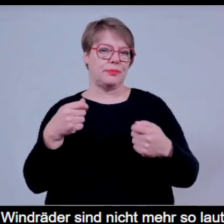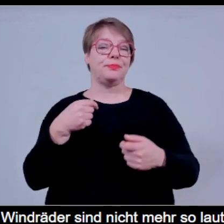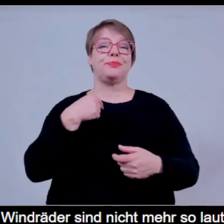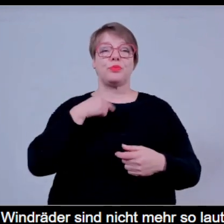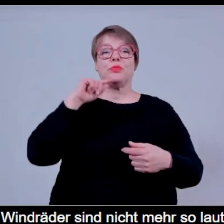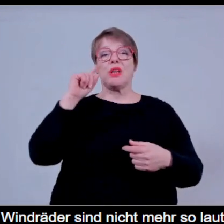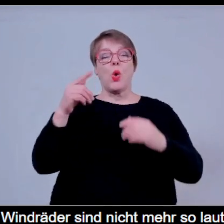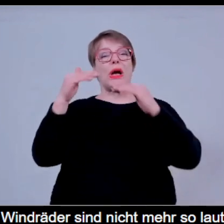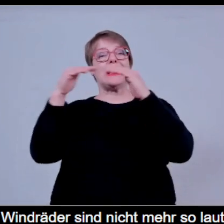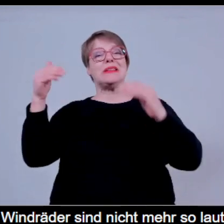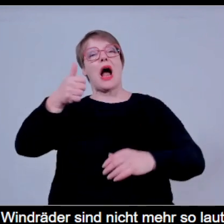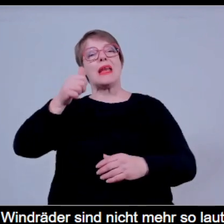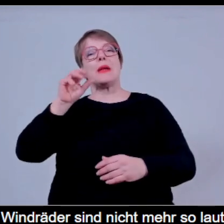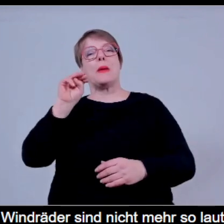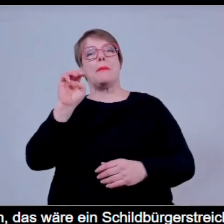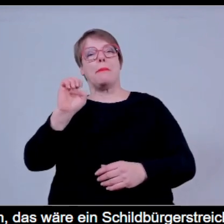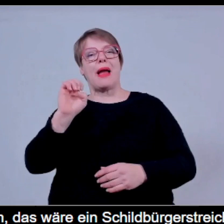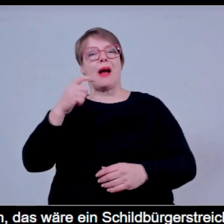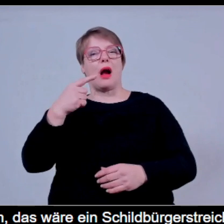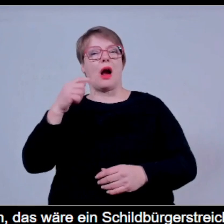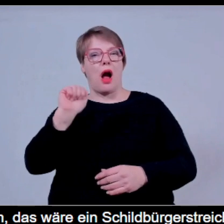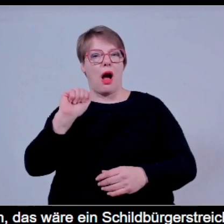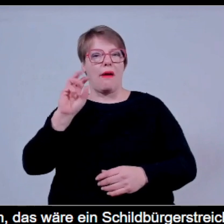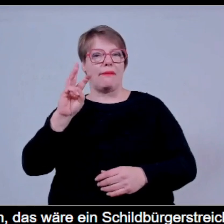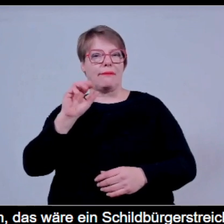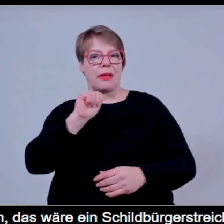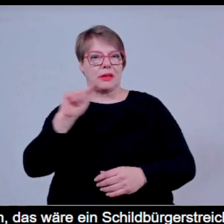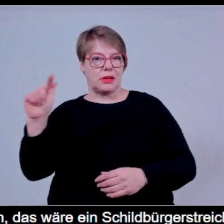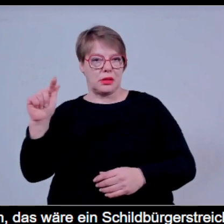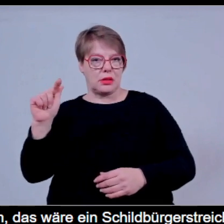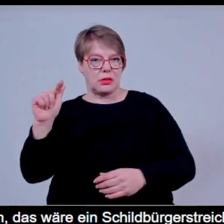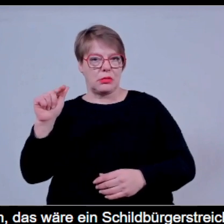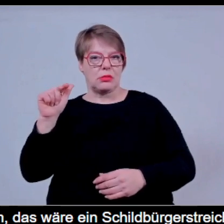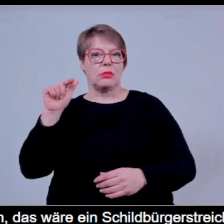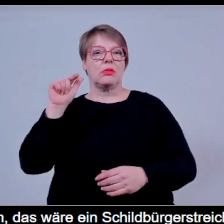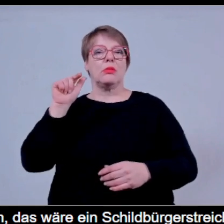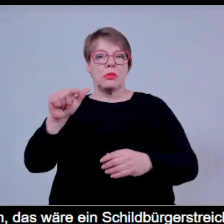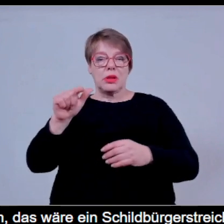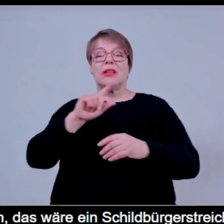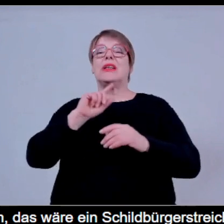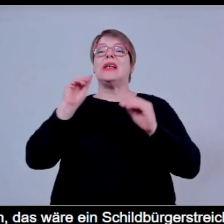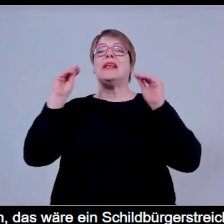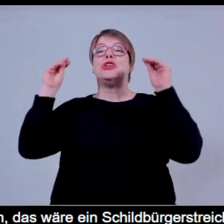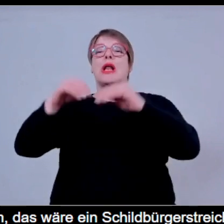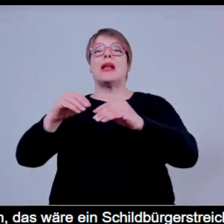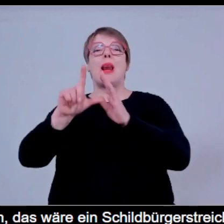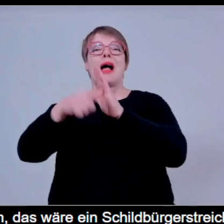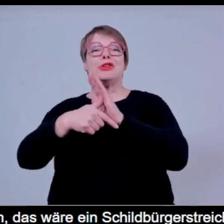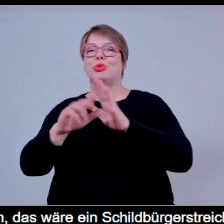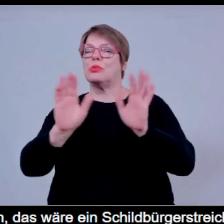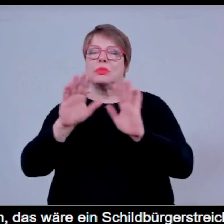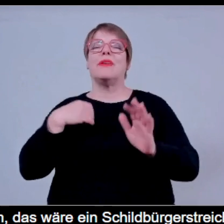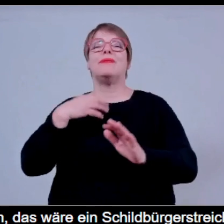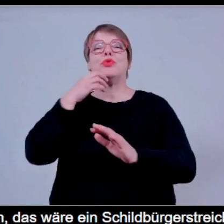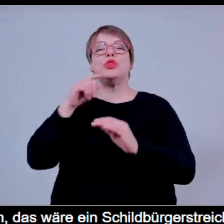Biogasbranche uns wegbricht. Und wir fordern dasselbe eben auch bei Wind und Sonne, hier wirklich jetzt diesen Energien Schwung